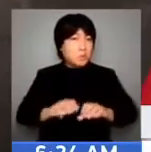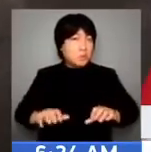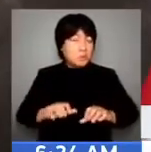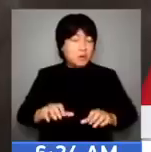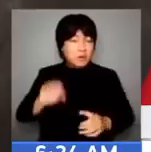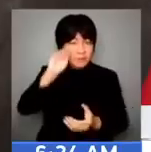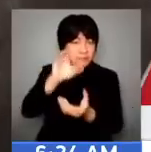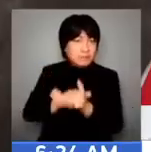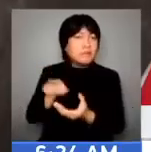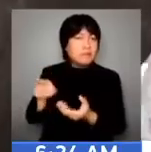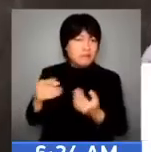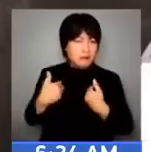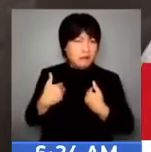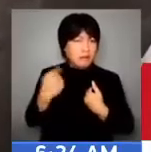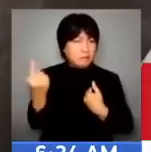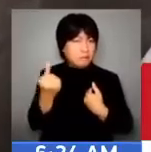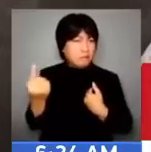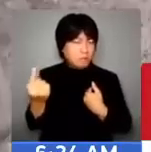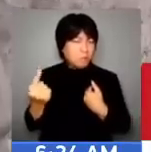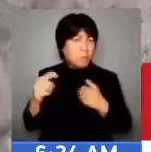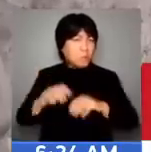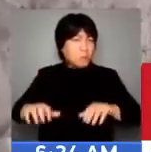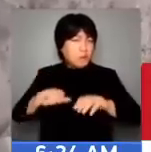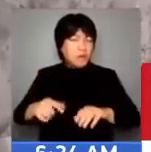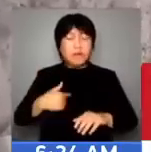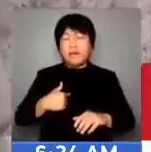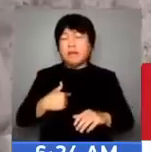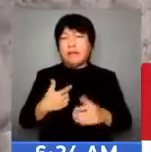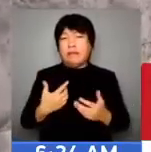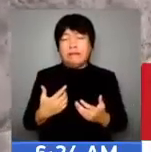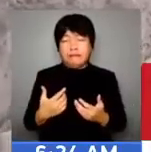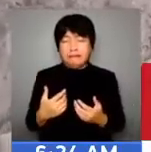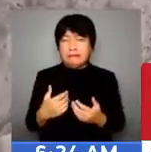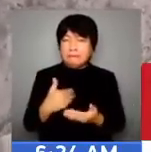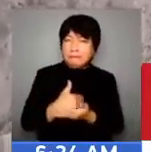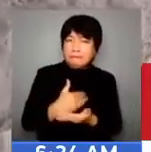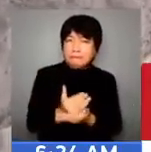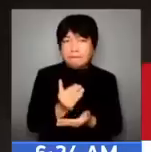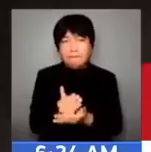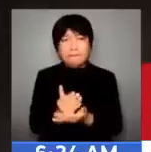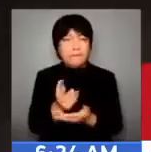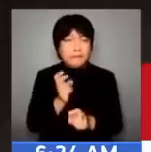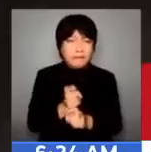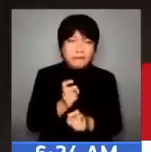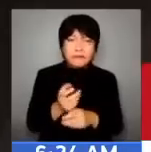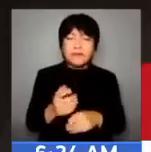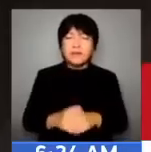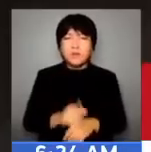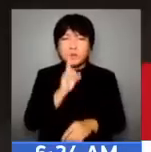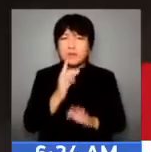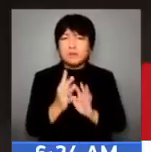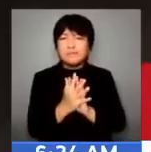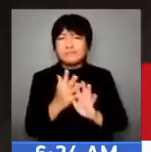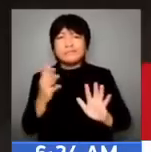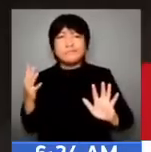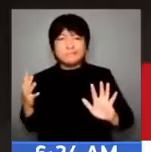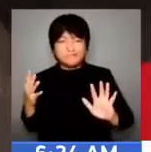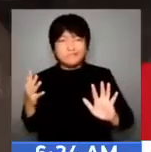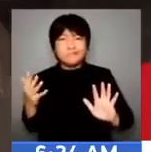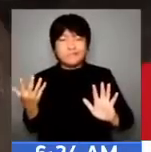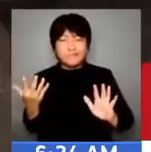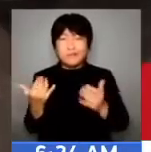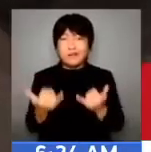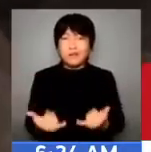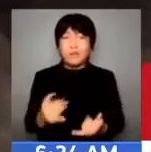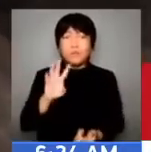Kaya nakikipagsapalaran po ako sa hirap. Marami nagtsatsaga na pumila lalo't pat pumapalo na ngayon sa 40 pesos pataas